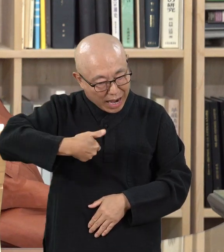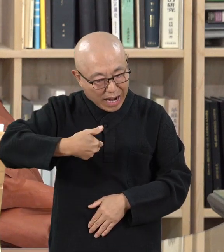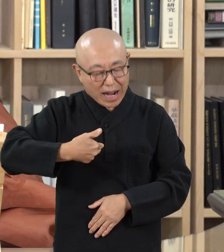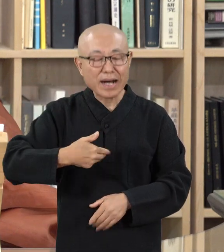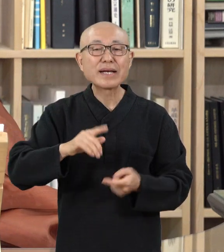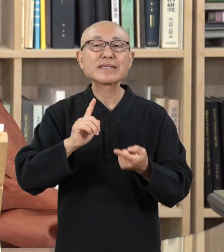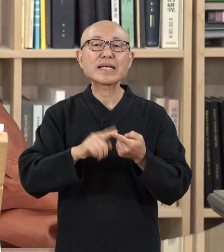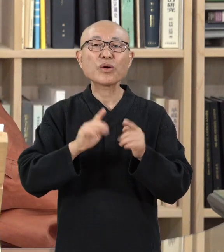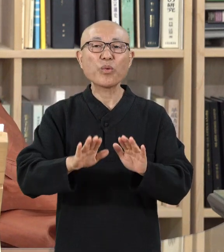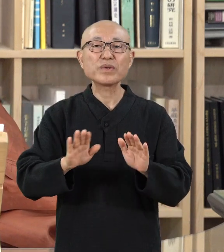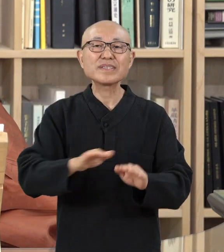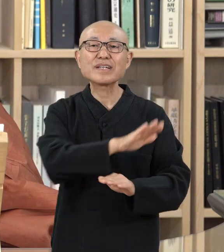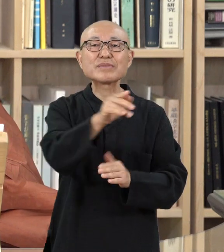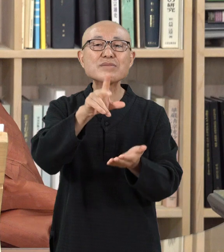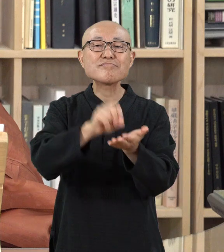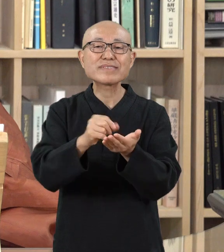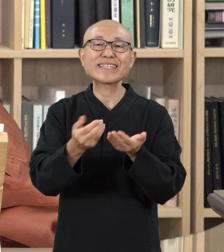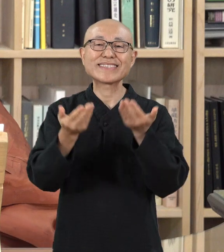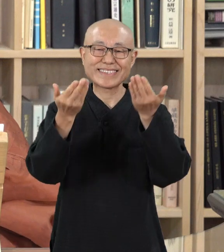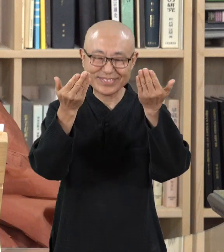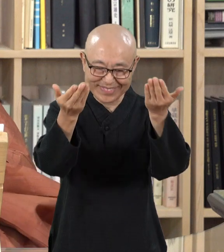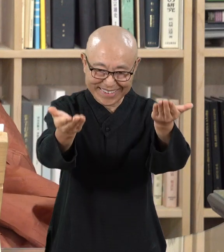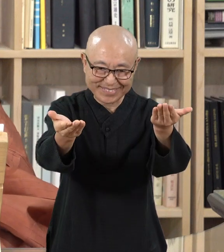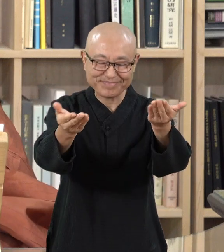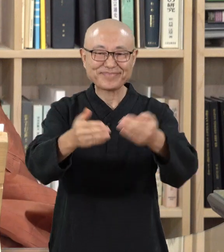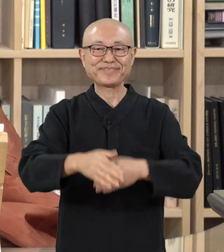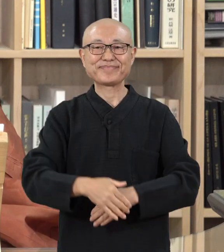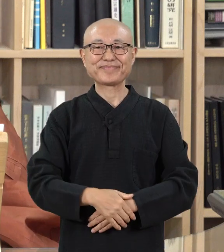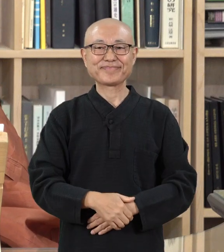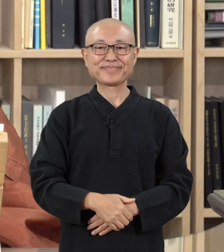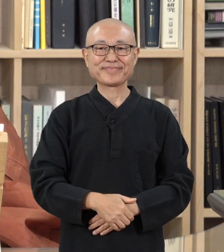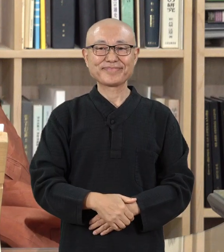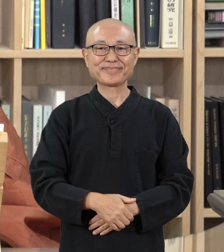오늘 화두로서 드리고자 합니다.